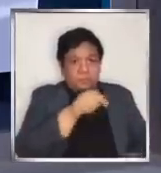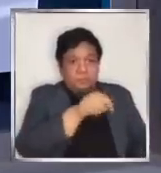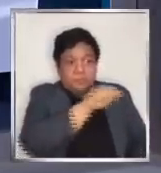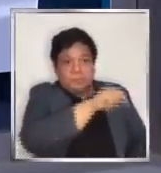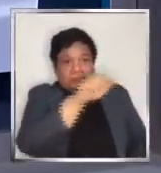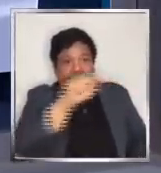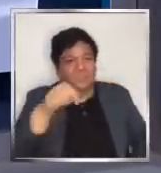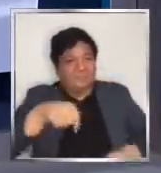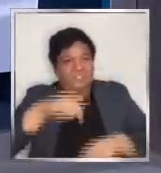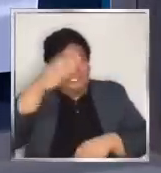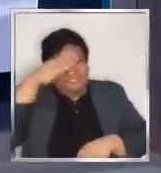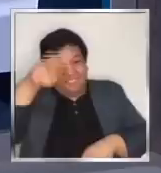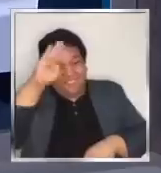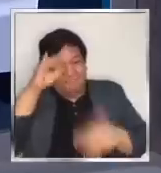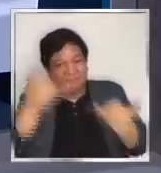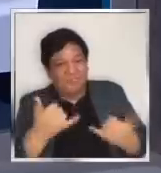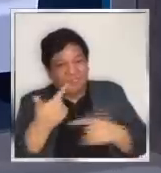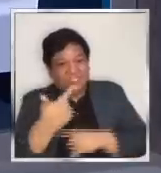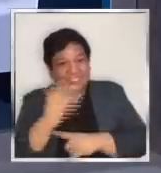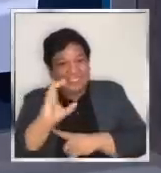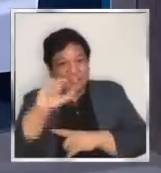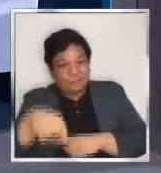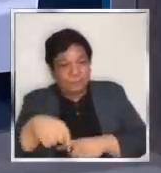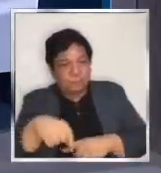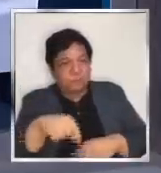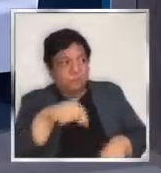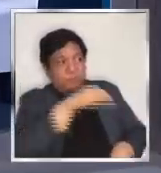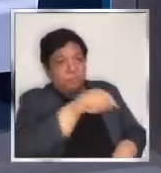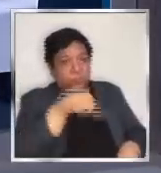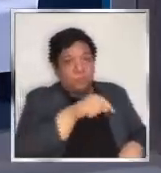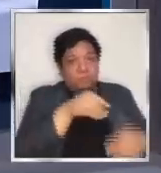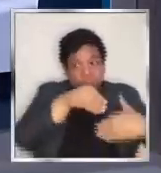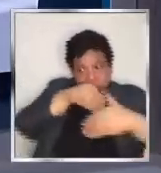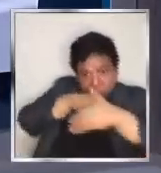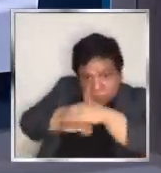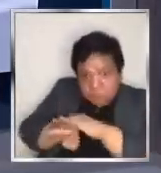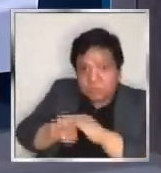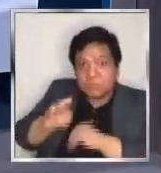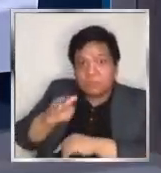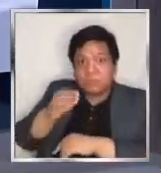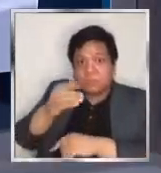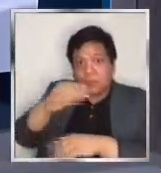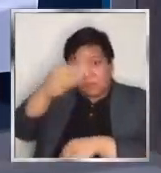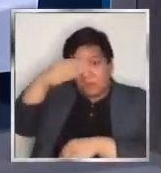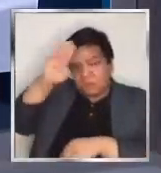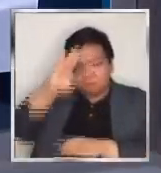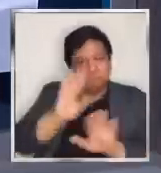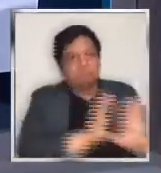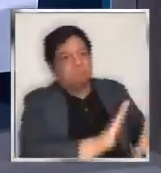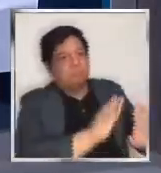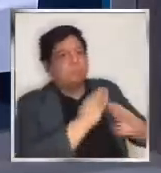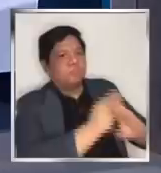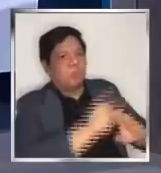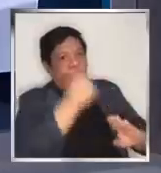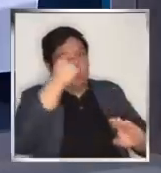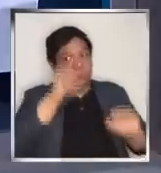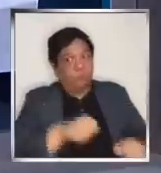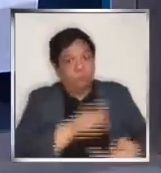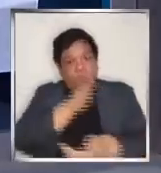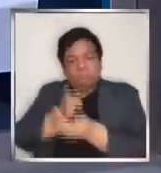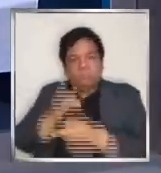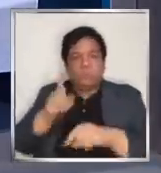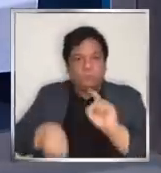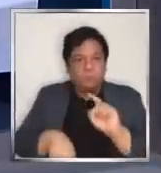nang mamasyal o dumalaw sa mga kamag-anak doon. Sa Las Piñas naman, kabilang ang mga basurero at tricycle driver